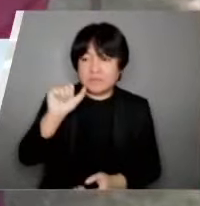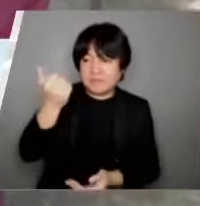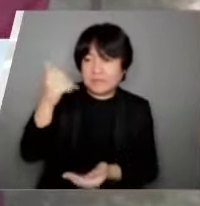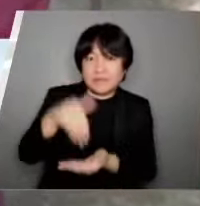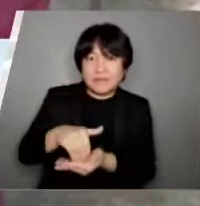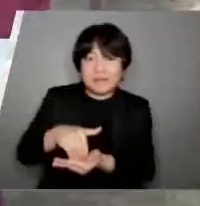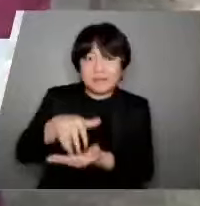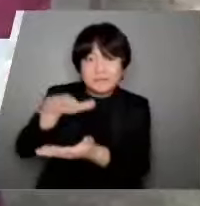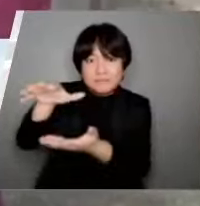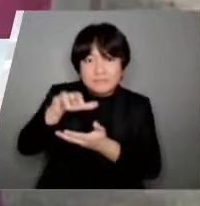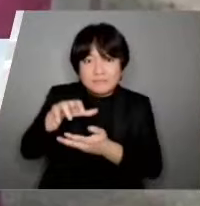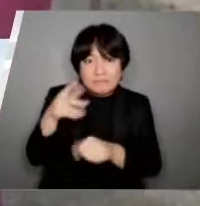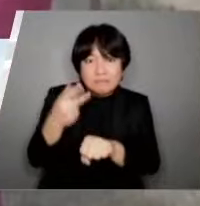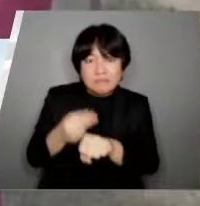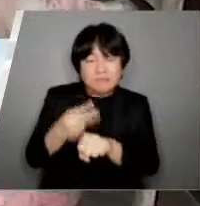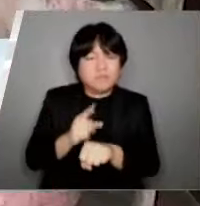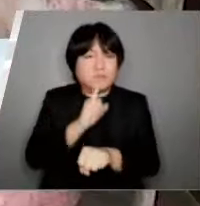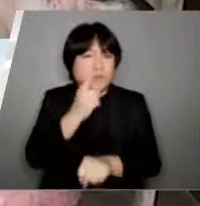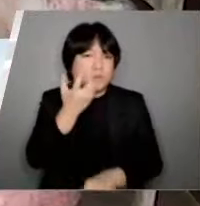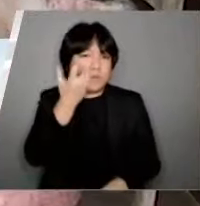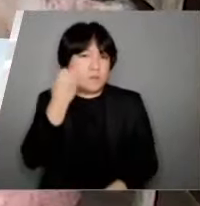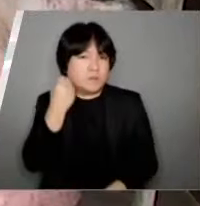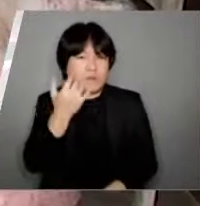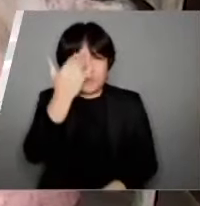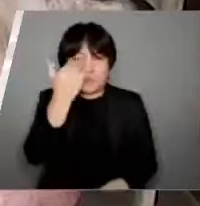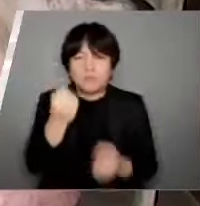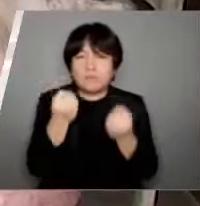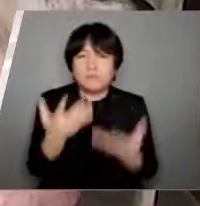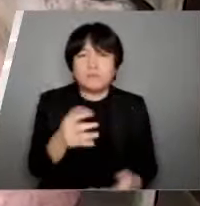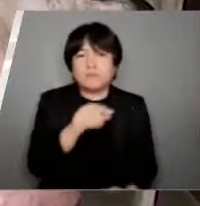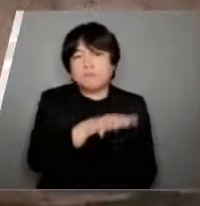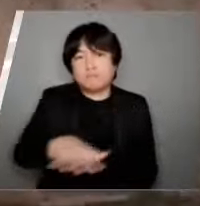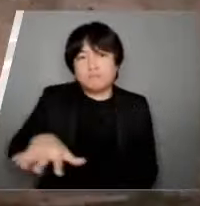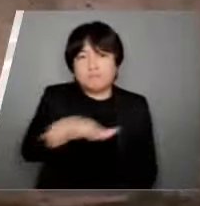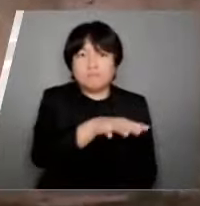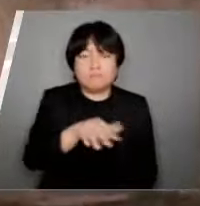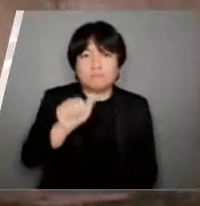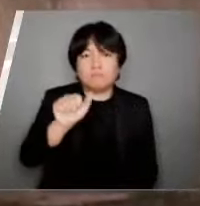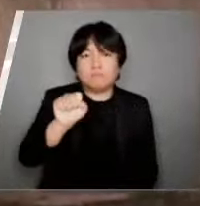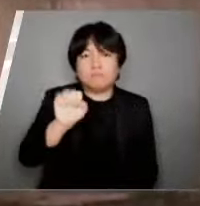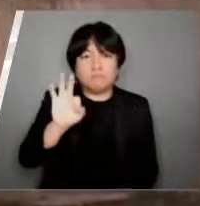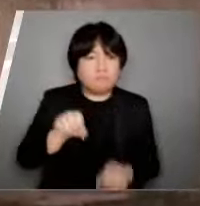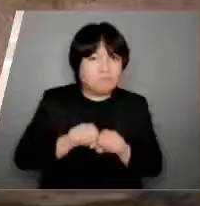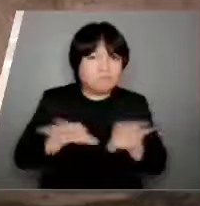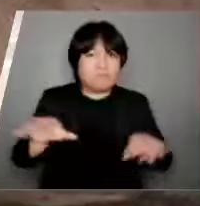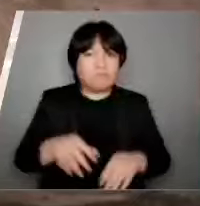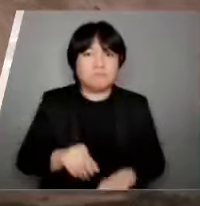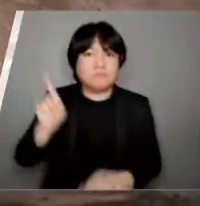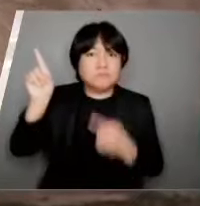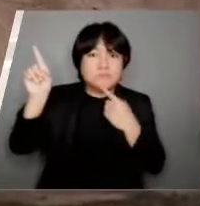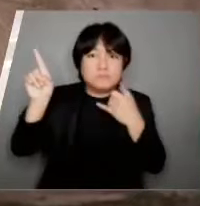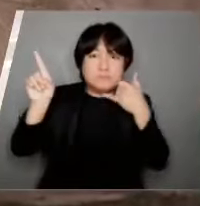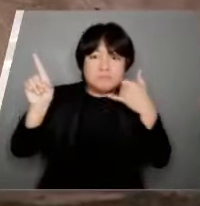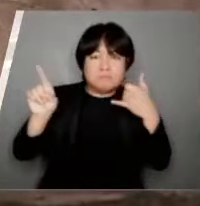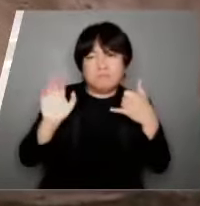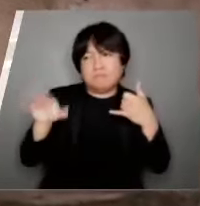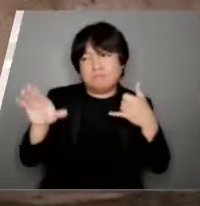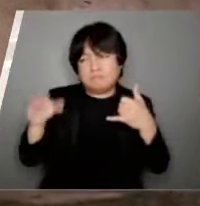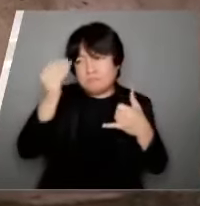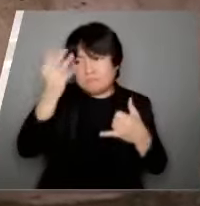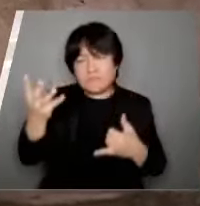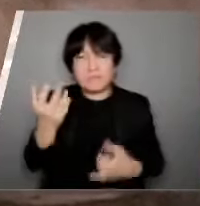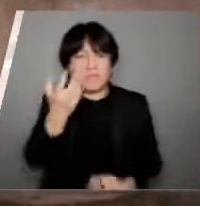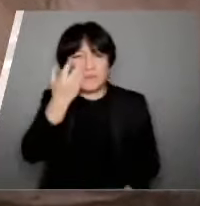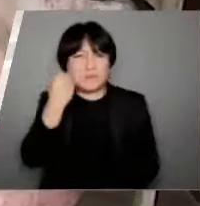na mga naapektuhan ng ASF. Parang sa lubog, kulang yan. Namatay ito, 10,000 eh. May